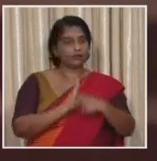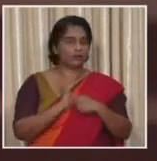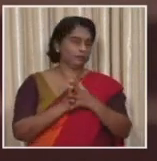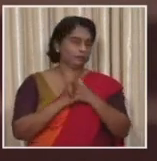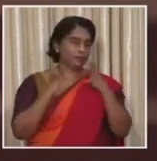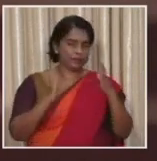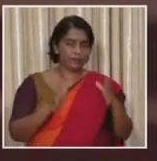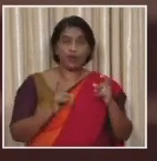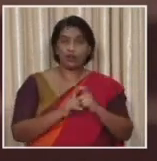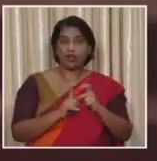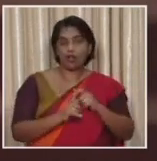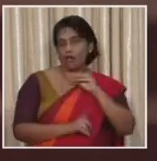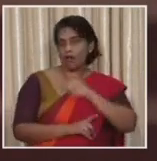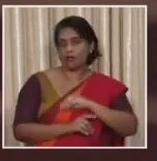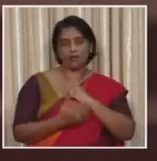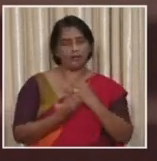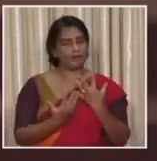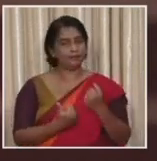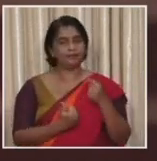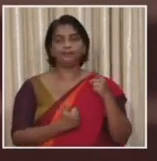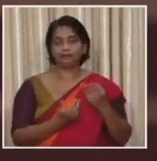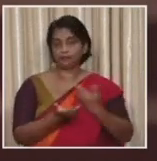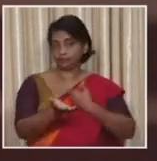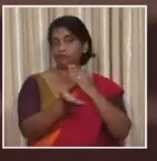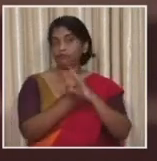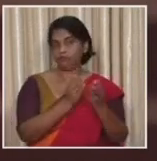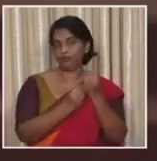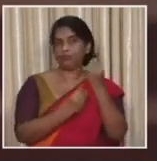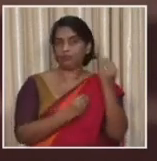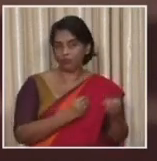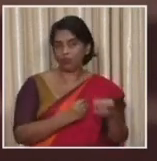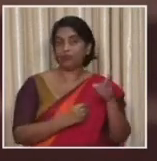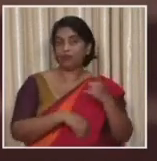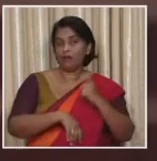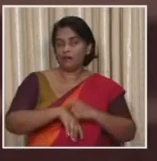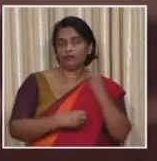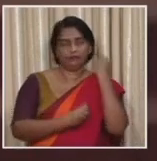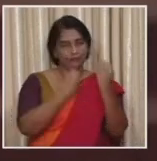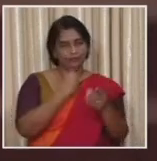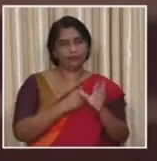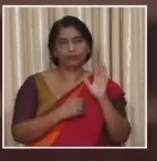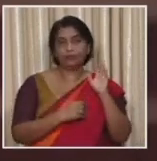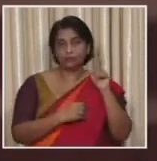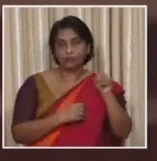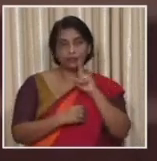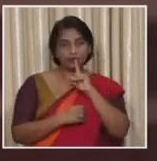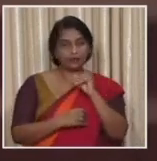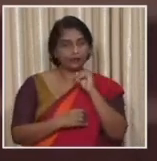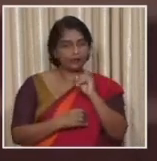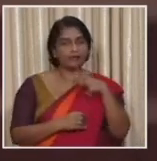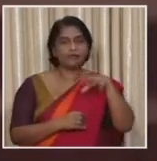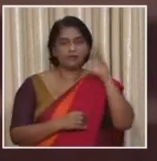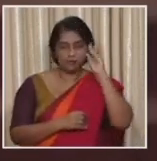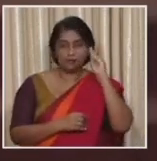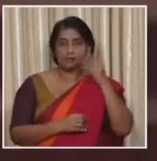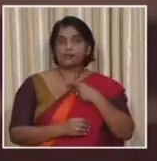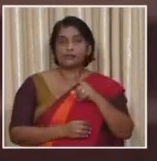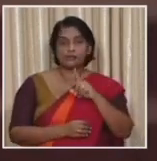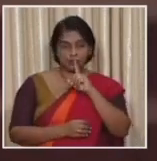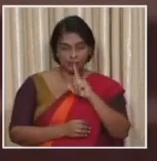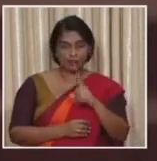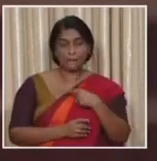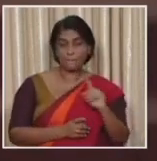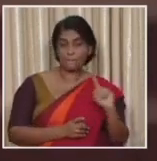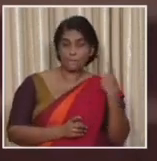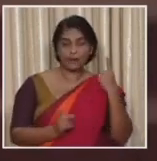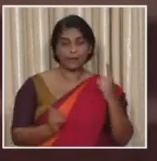විශාලයි. ඩොලර් ආදායමක් ලැබෙනවා. ඒ අයට ඒ සැලකිලි දෙන්න ඕනේ. ඒ අයට ඒ වරප්‍රසාදය දෙන්න ඕනේ. ඔබතුමා වැඩිදියට තේරුම් ගත්තා මම යෝජනා කරේ. අපි බල